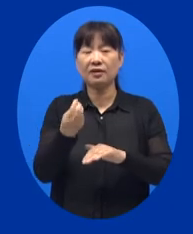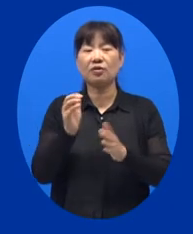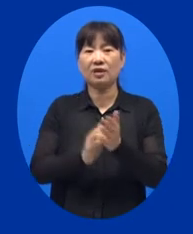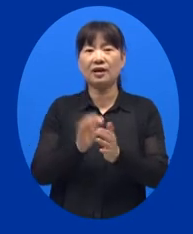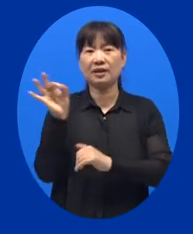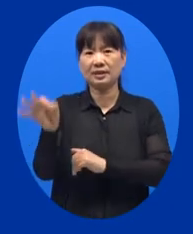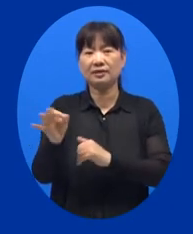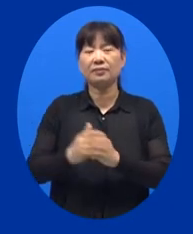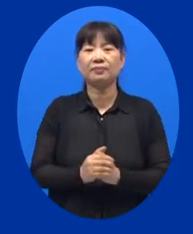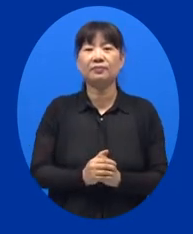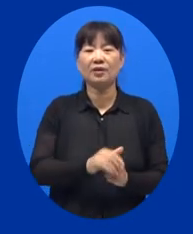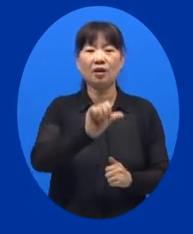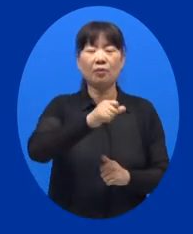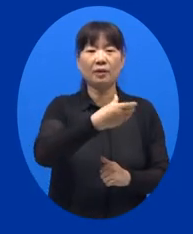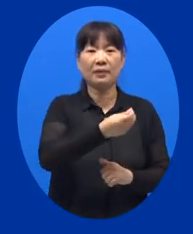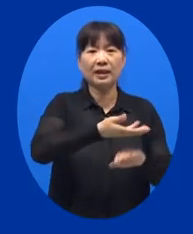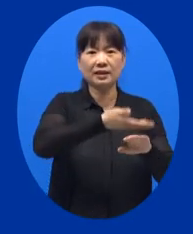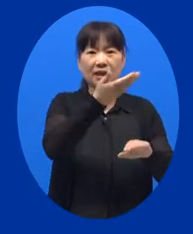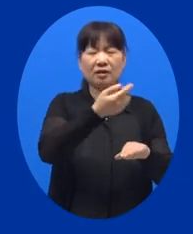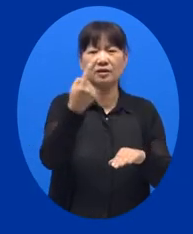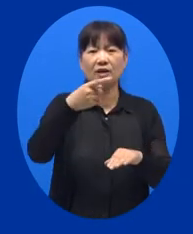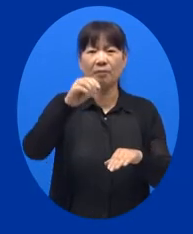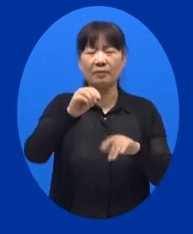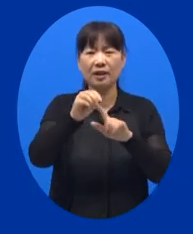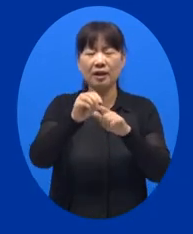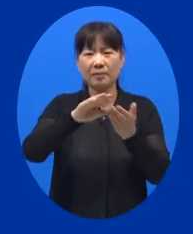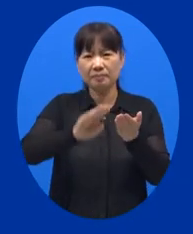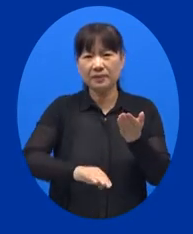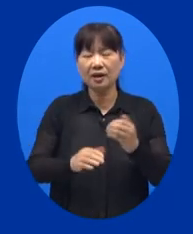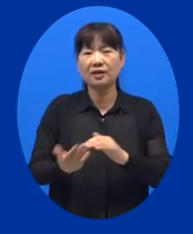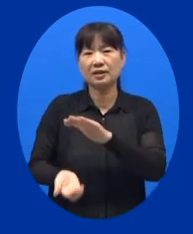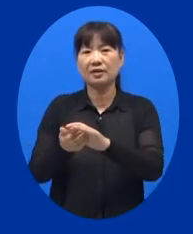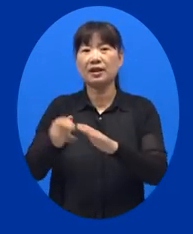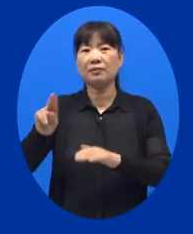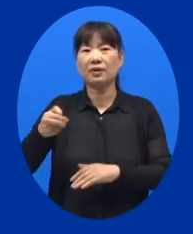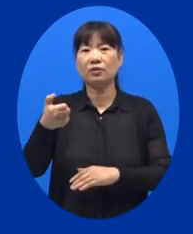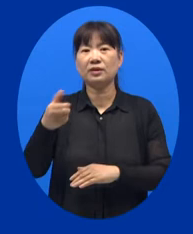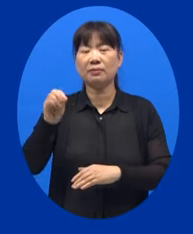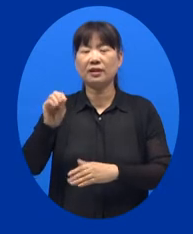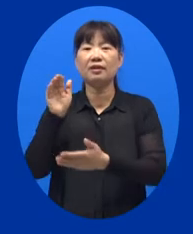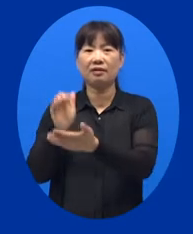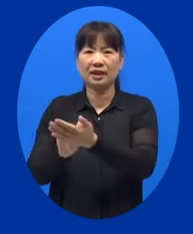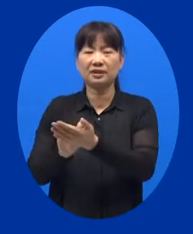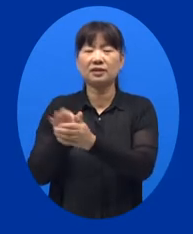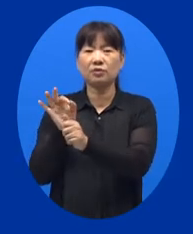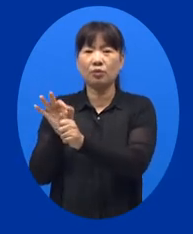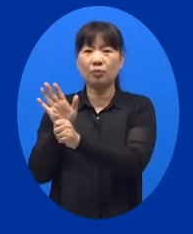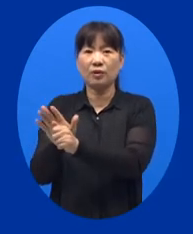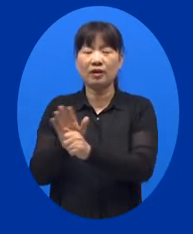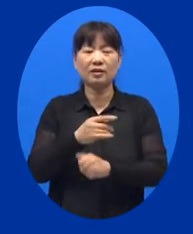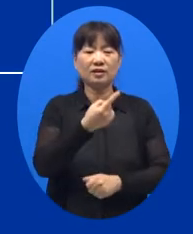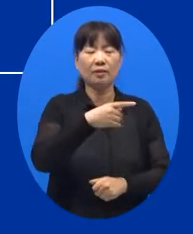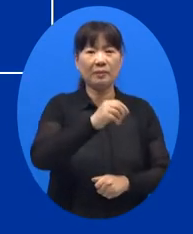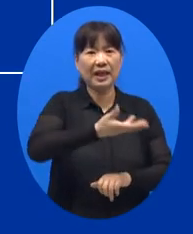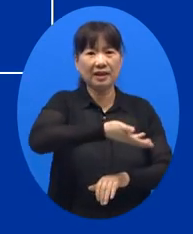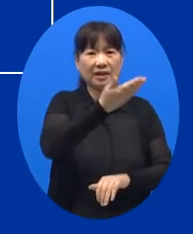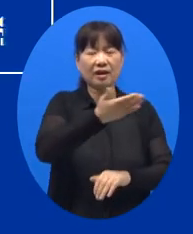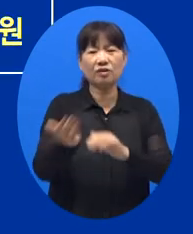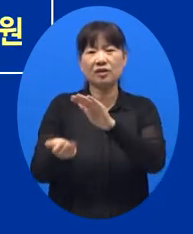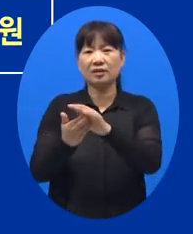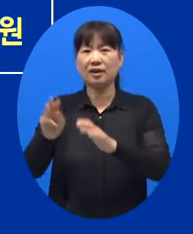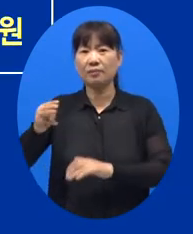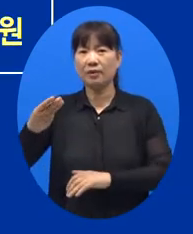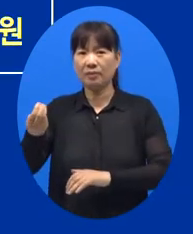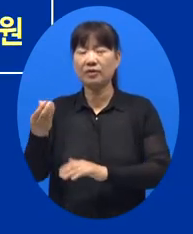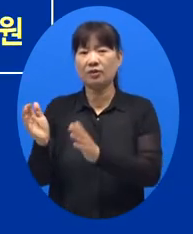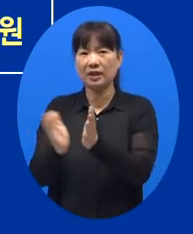원까지, 500만 원 이상에서 1000만 원 미만은 최대 250만 원까지, 1000만 원 이상은 최대